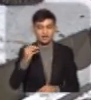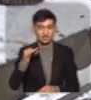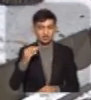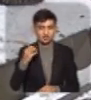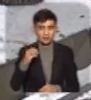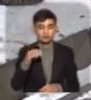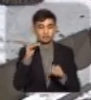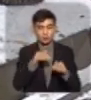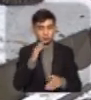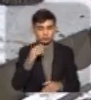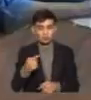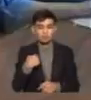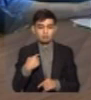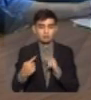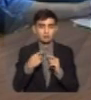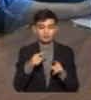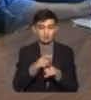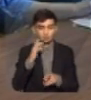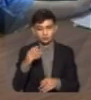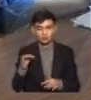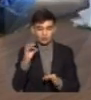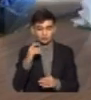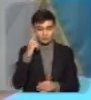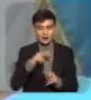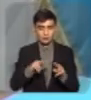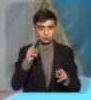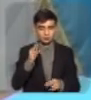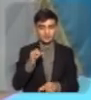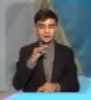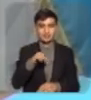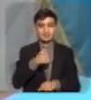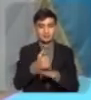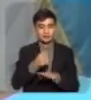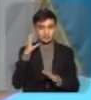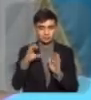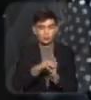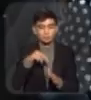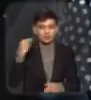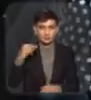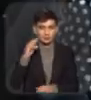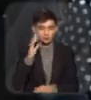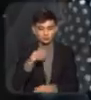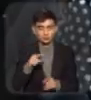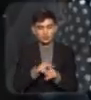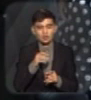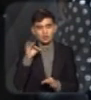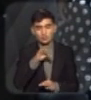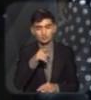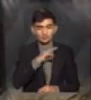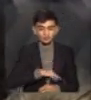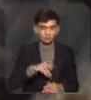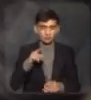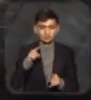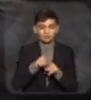тот, получается, идет против меня. Учитывая, что глава агентства напрямую подчиняется президенту, сомневаться в ее полномочиях не